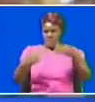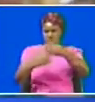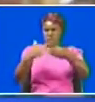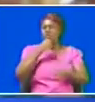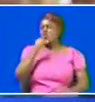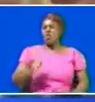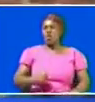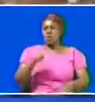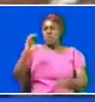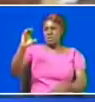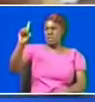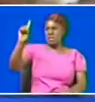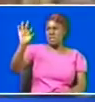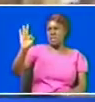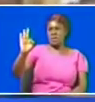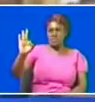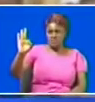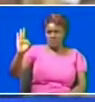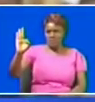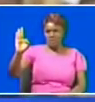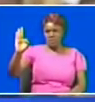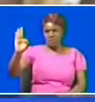na CDF lini